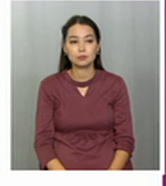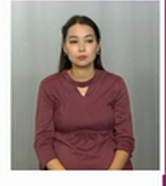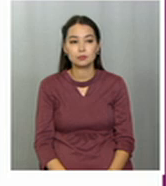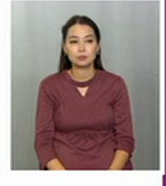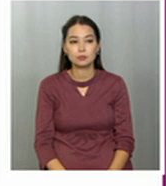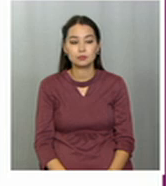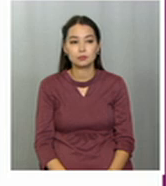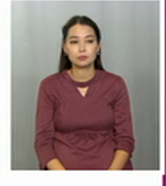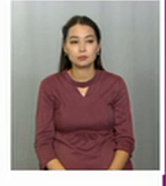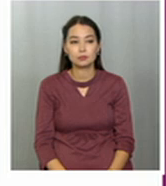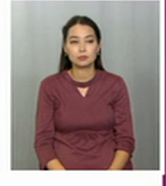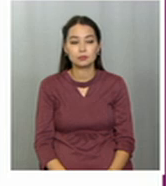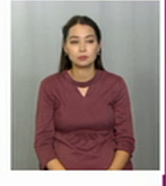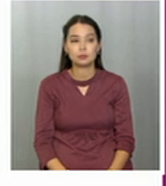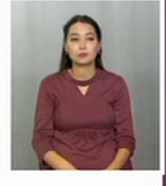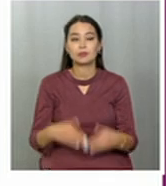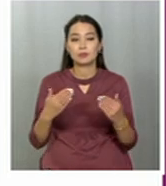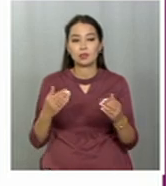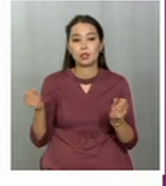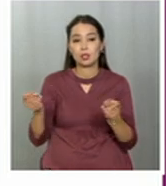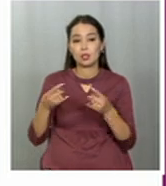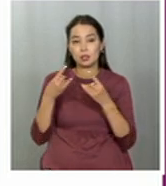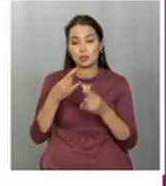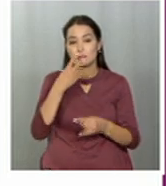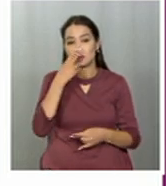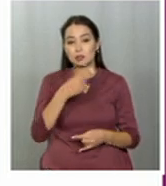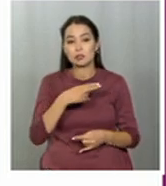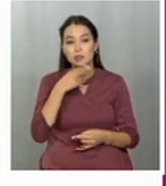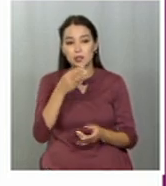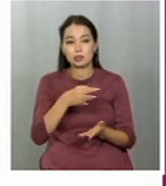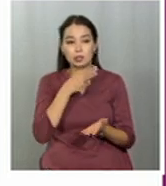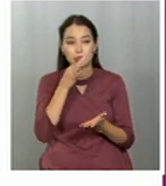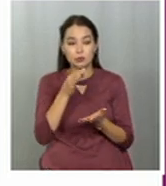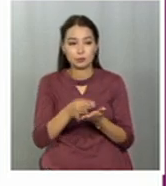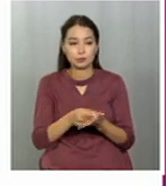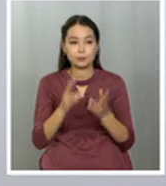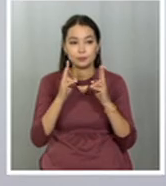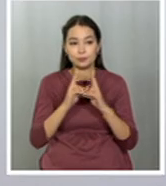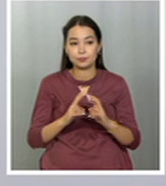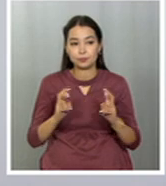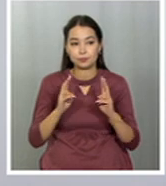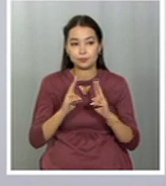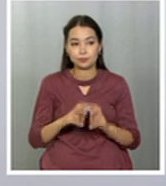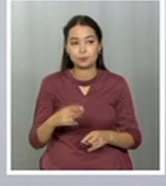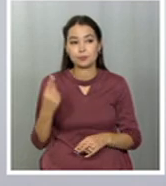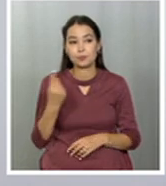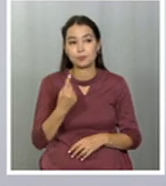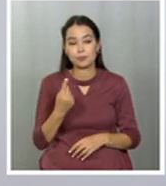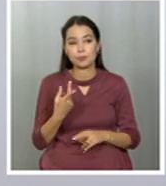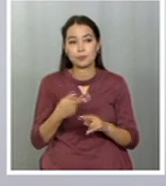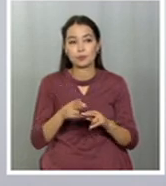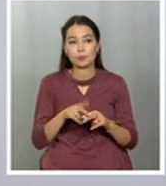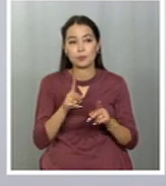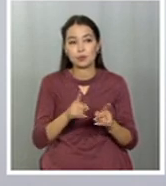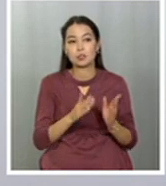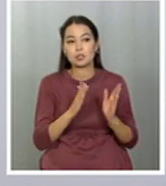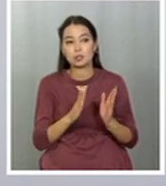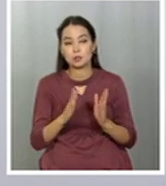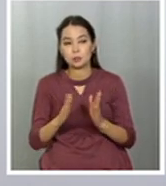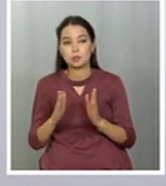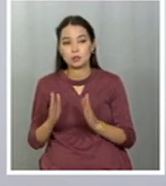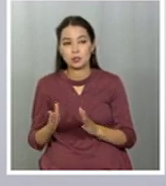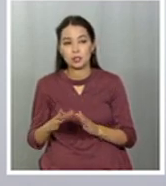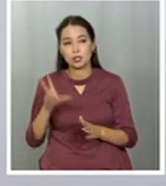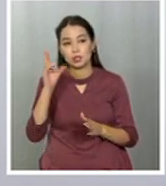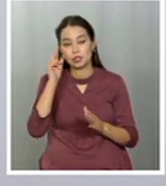Ал енді экранға қарап, жауаптарыңызды тексеріңіздер. Бірінші, бұл тізбектерді